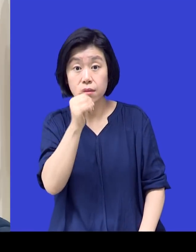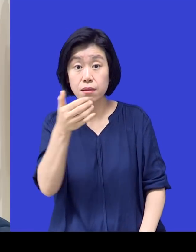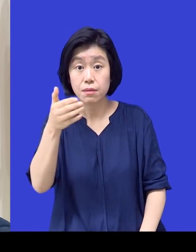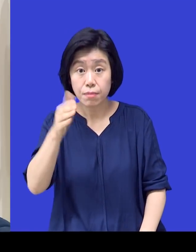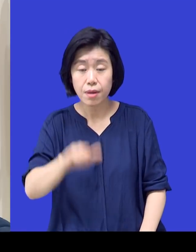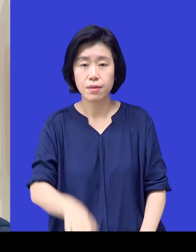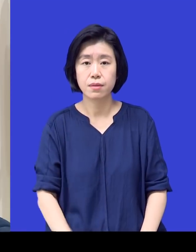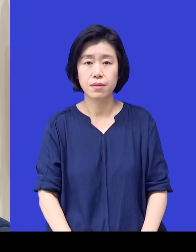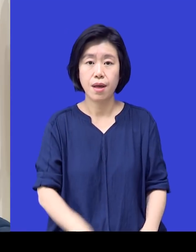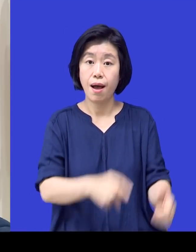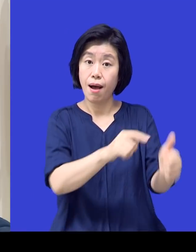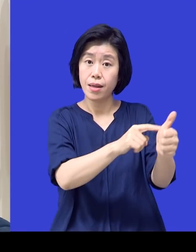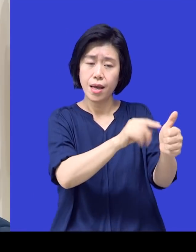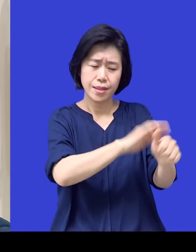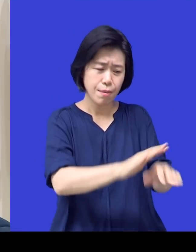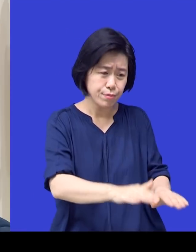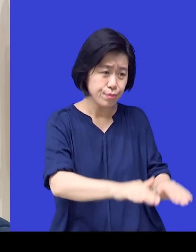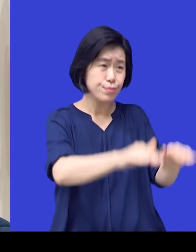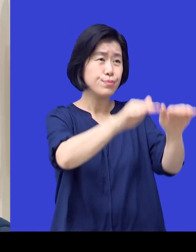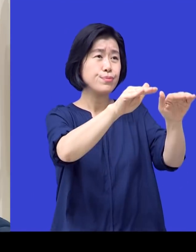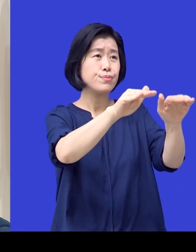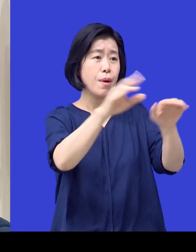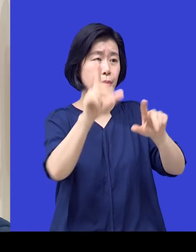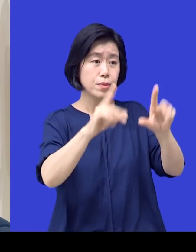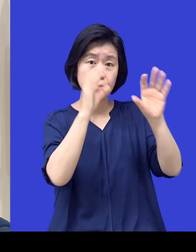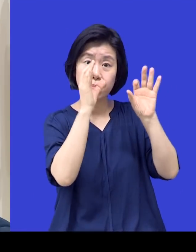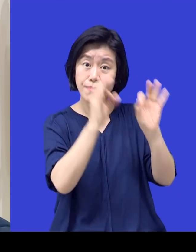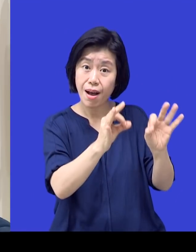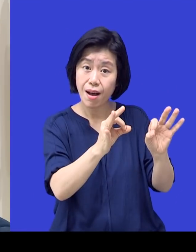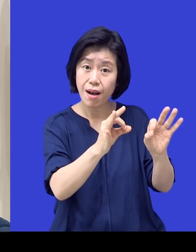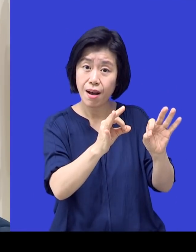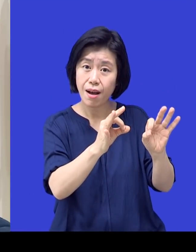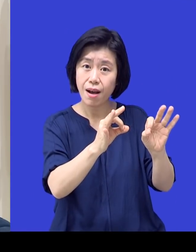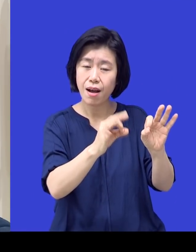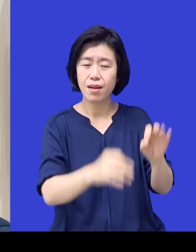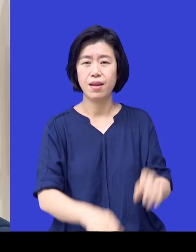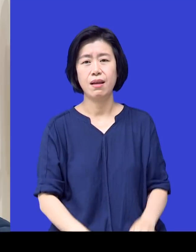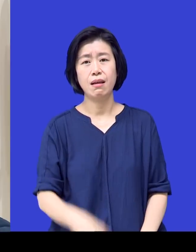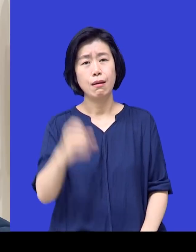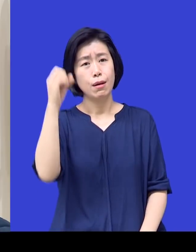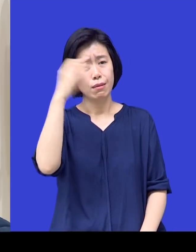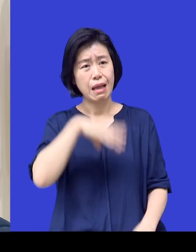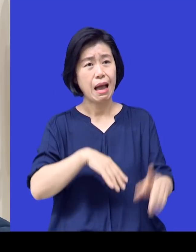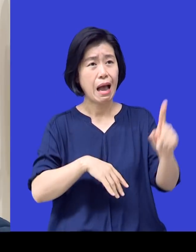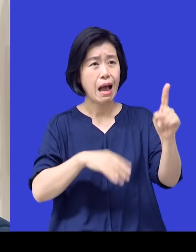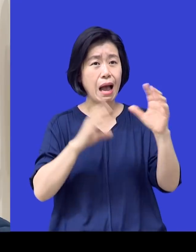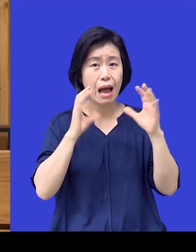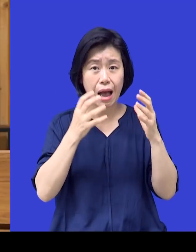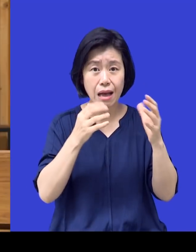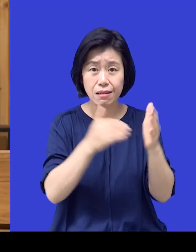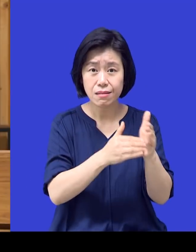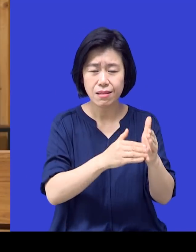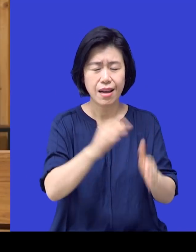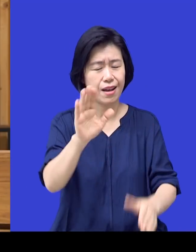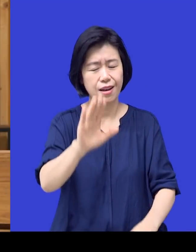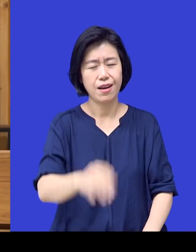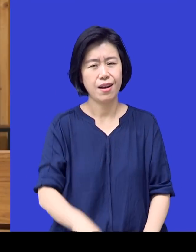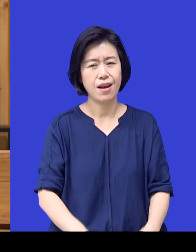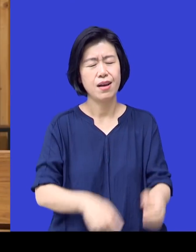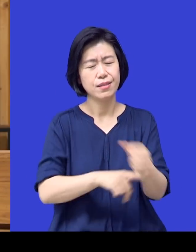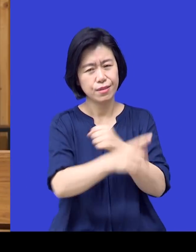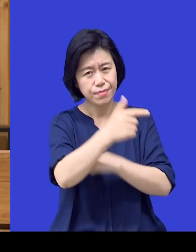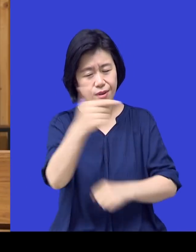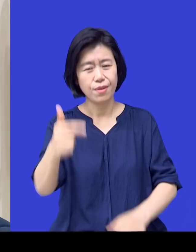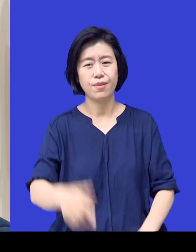살아났을 때의 그 모습을 본다면 저는 한 아이라는 그 의미가 없어진다고 생각해요. 그럼요.